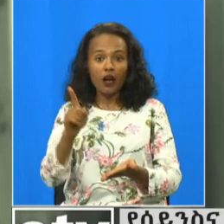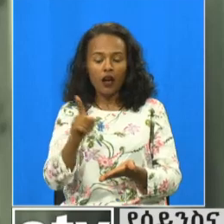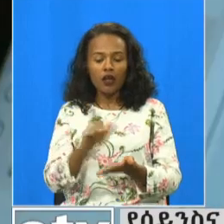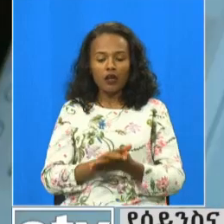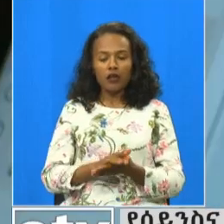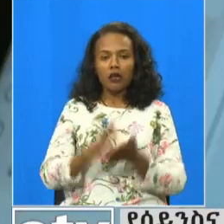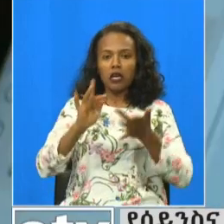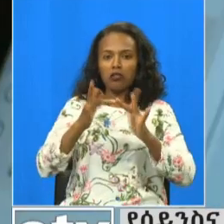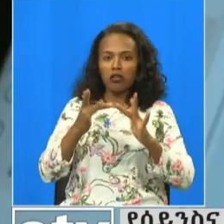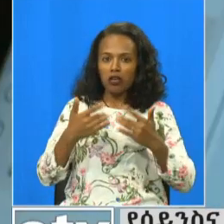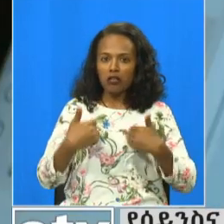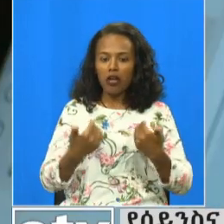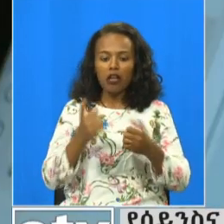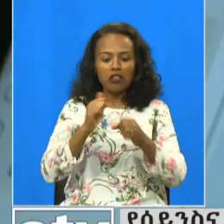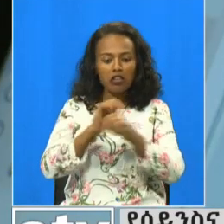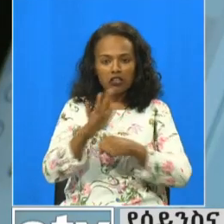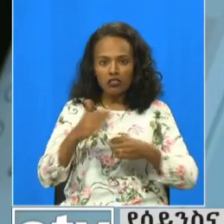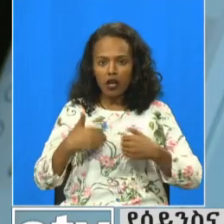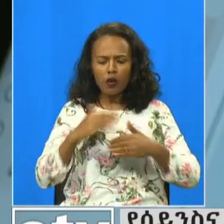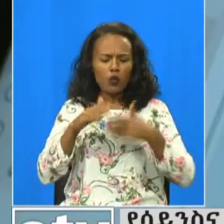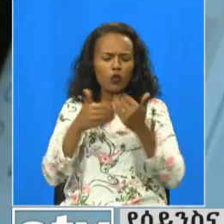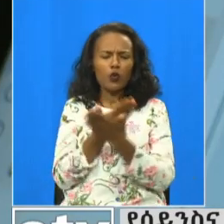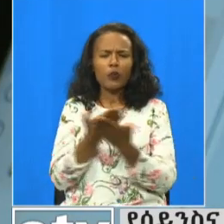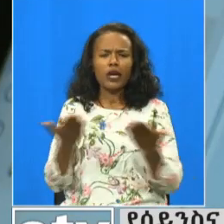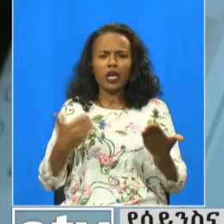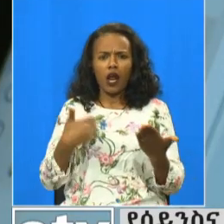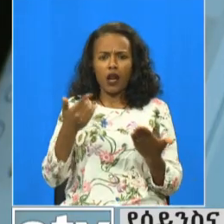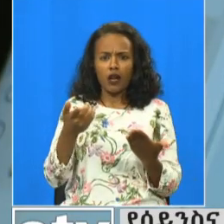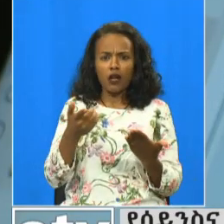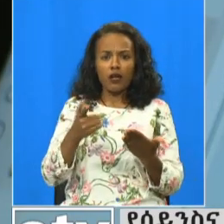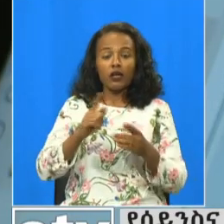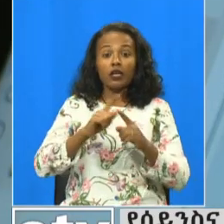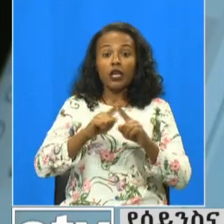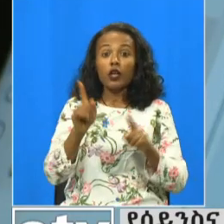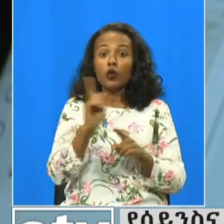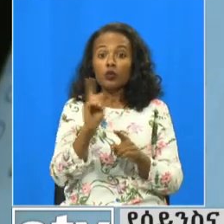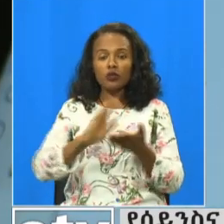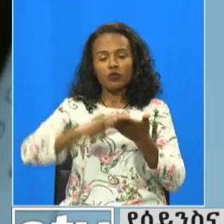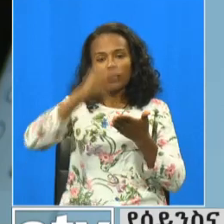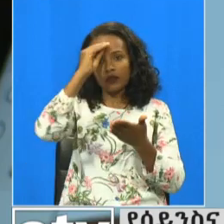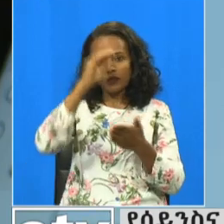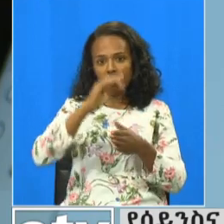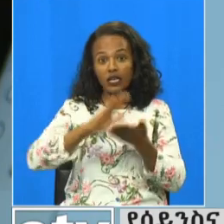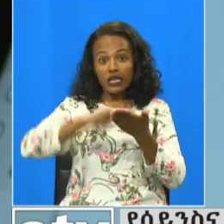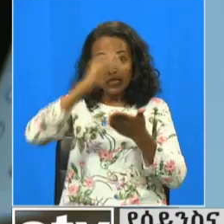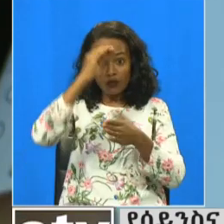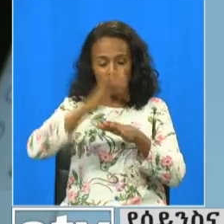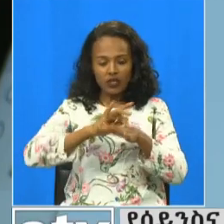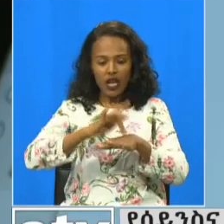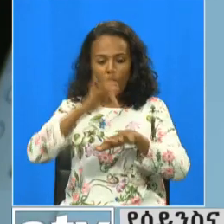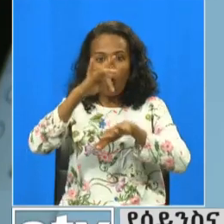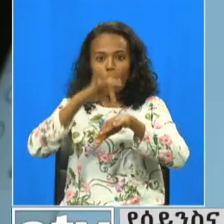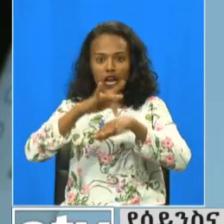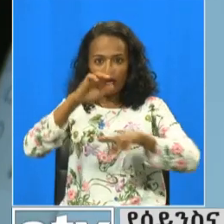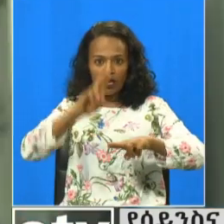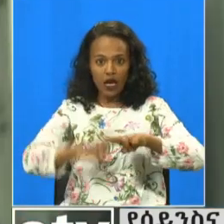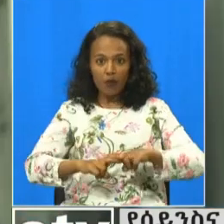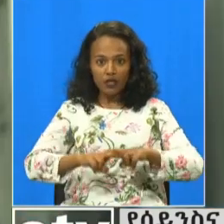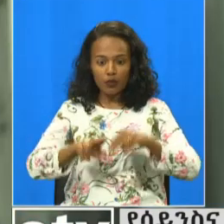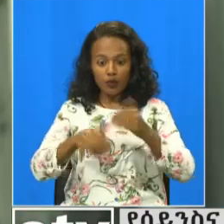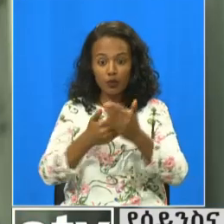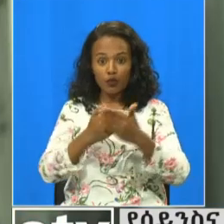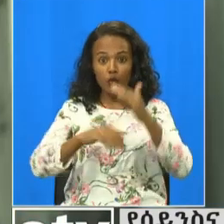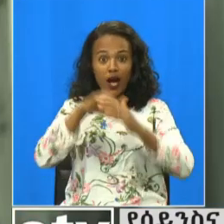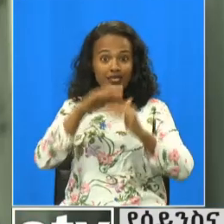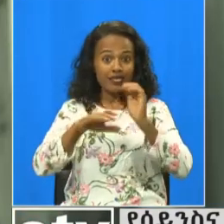አለን ለቴክስት አለን ለሁሉ ነገር አለ ለየሌለው ለምንድነው ለትምህርት ፓኬጆች ብቻ So it must online platform የሚቀመጥበትን ፓኬጆች አክሰስ